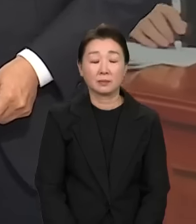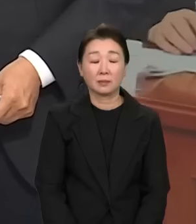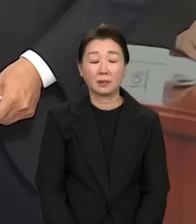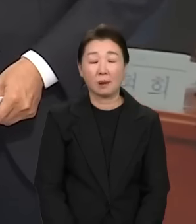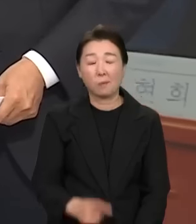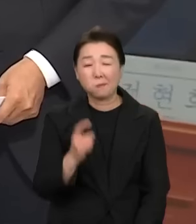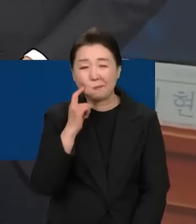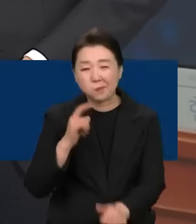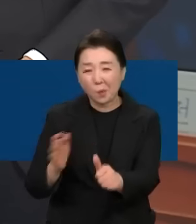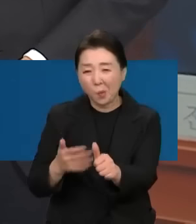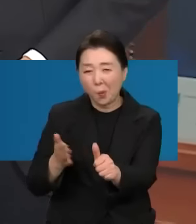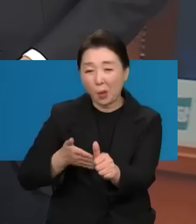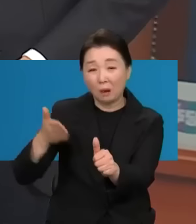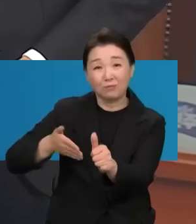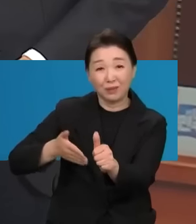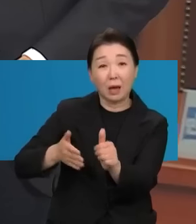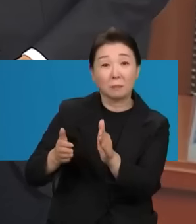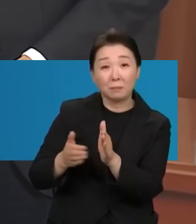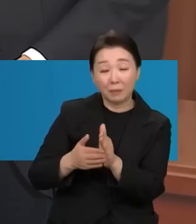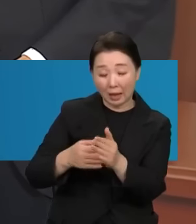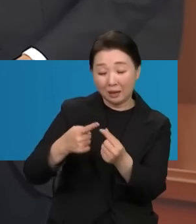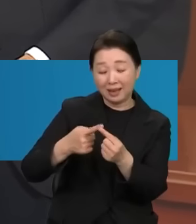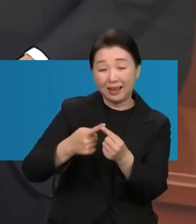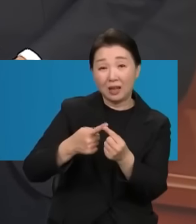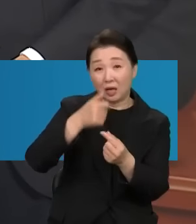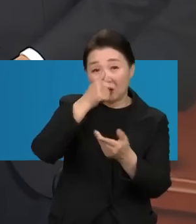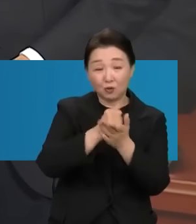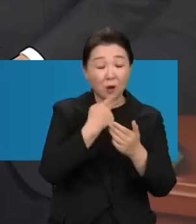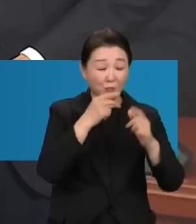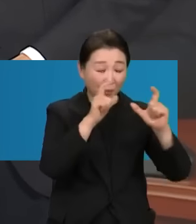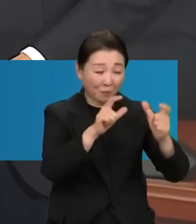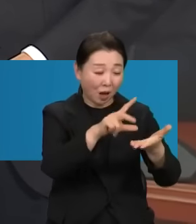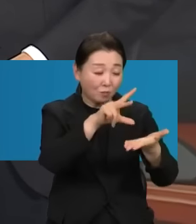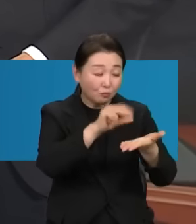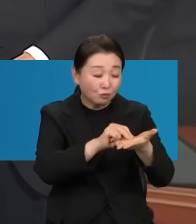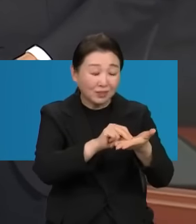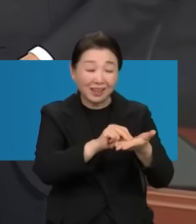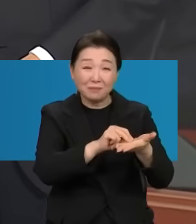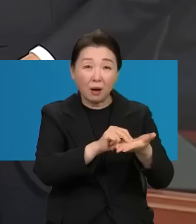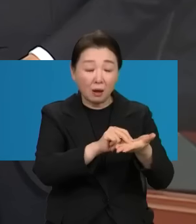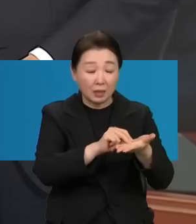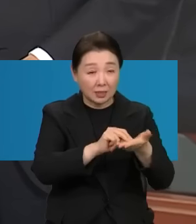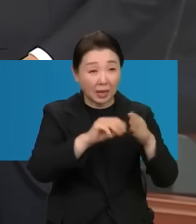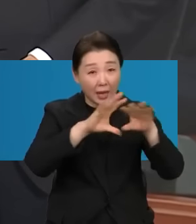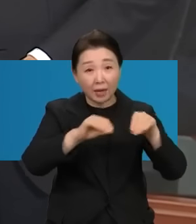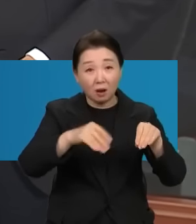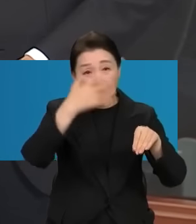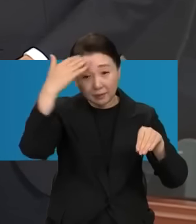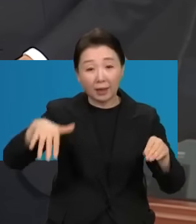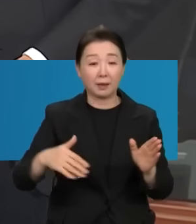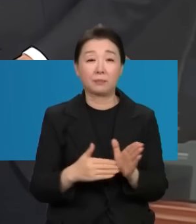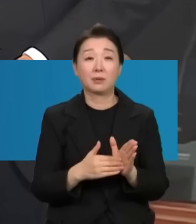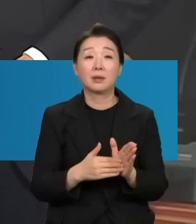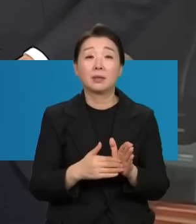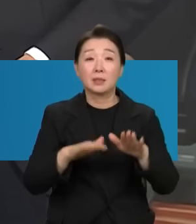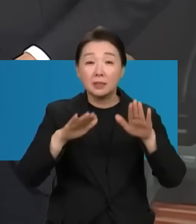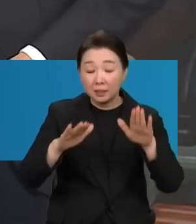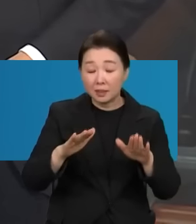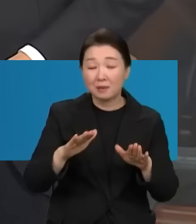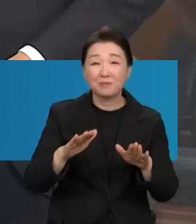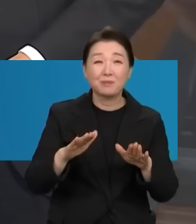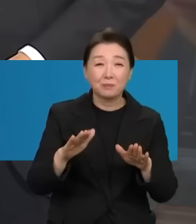위증 교사 사건 1심 무죄로 사법 리스크 위기를 한 차례 넘기게 된 이재명 민주당 대표가 곧바로 경제와 민생을